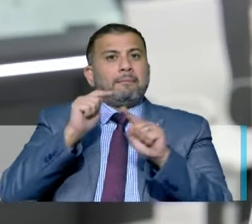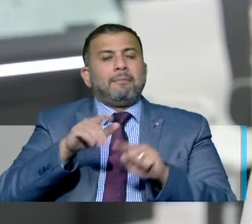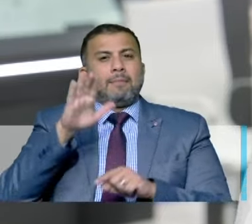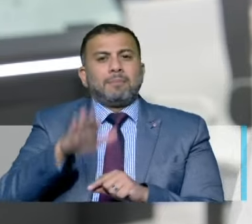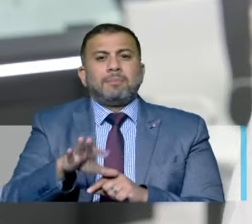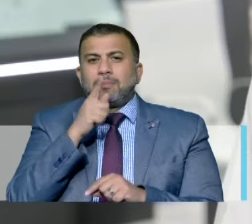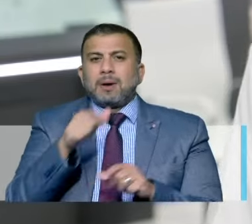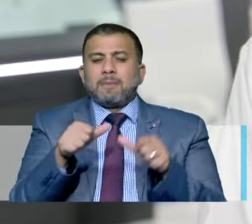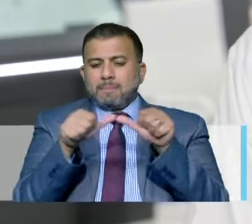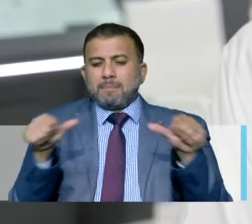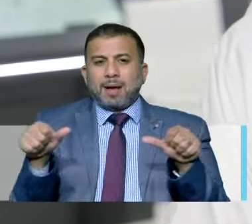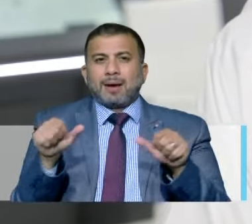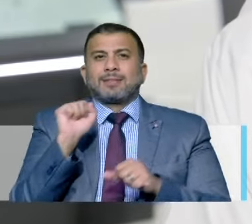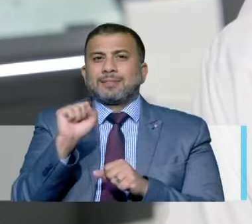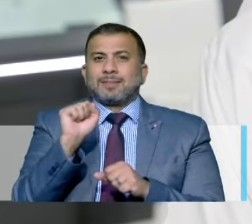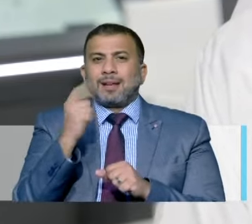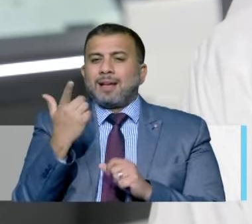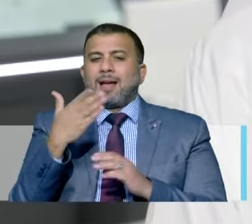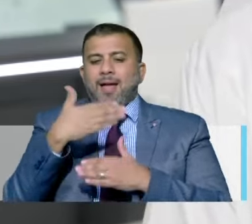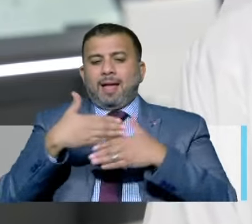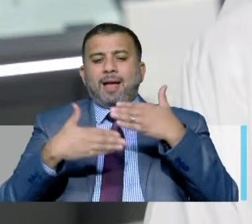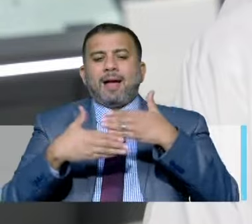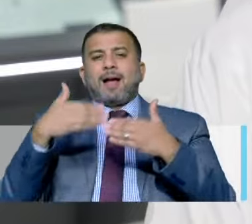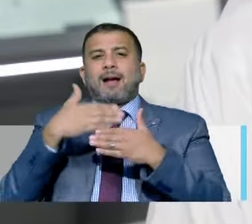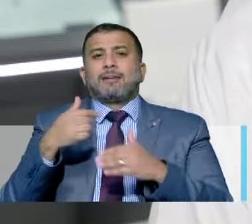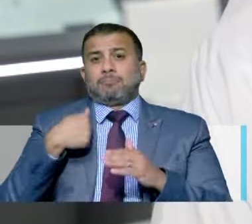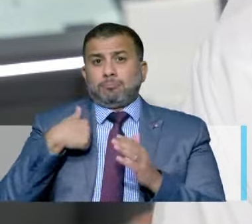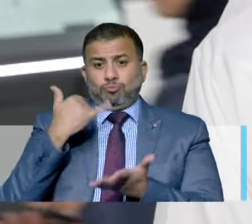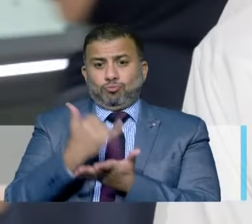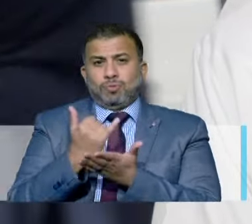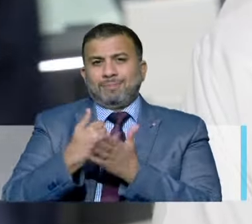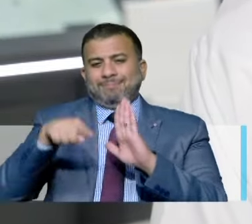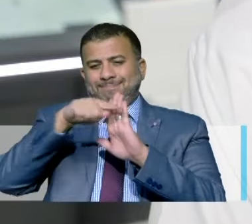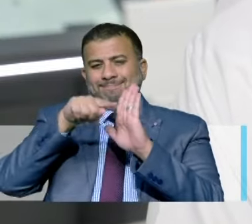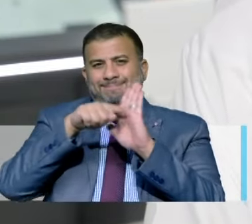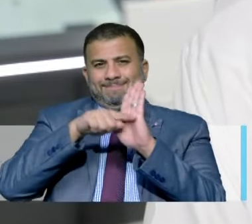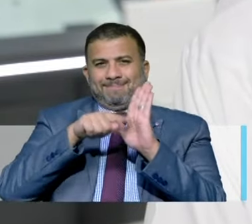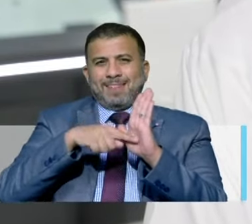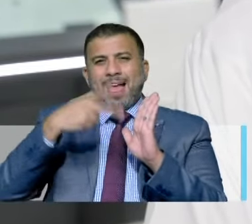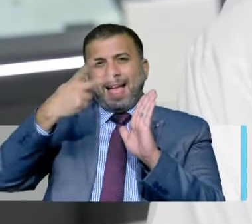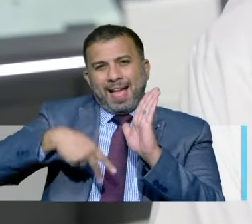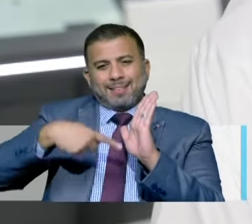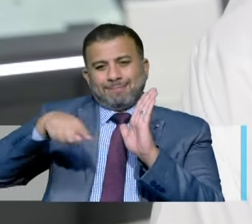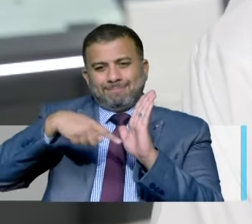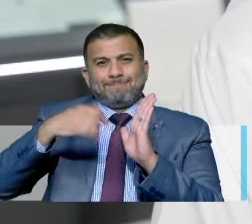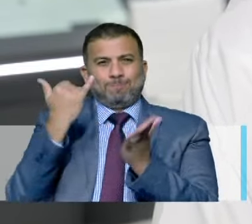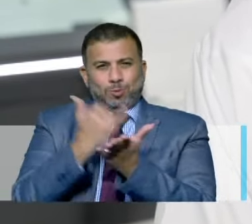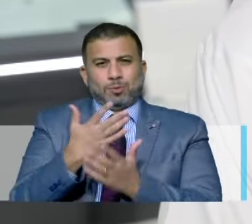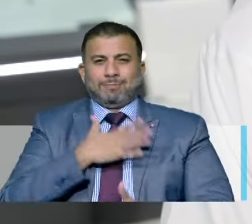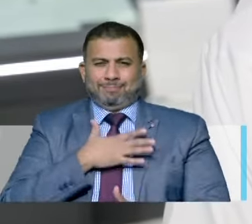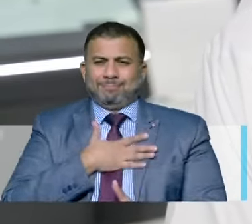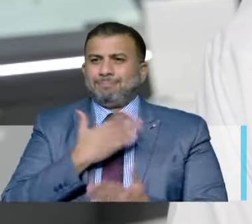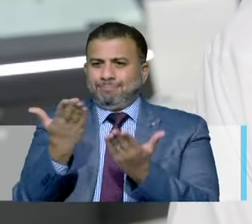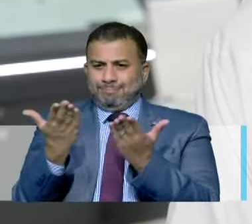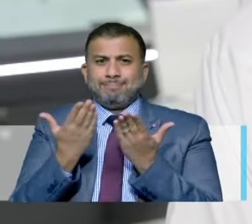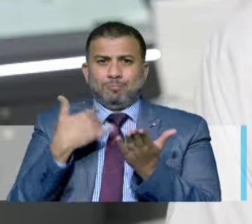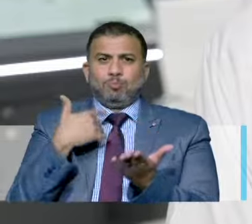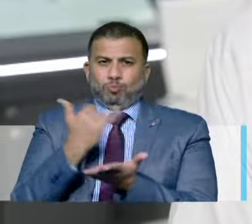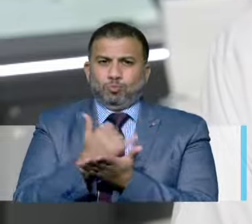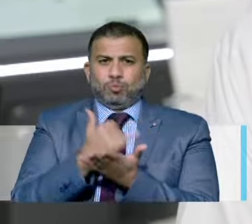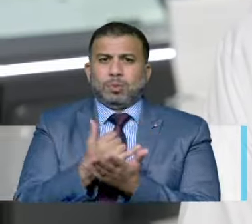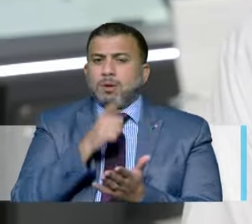فترة المعرض العقاري. ونحن في دائرة التسجيل العقاري ومن خلال منصتي الدائرة في المعرض حقيقة تم